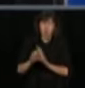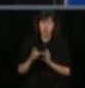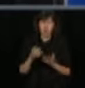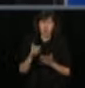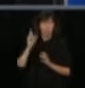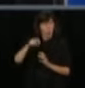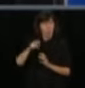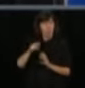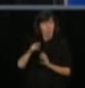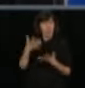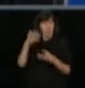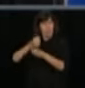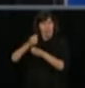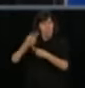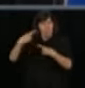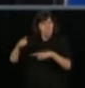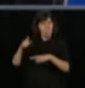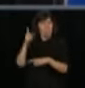c'est débattable.